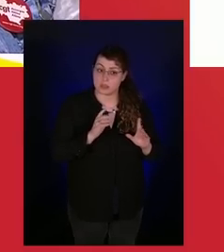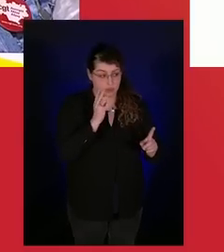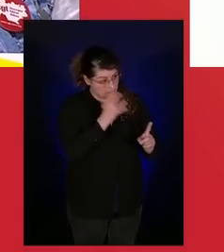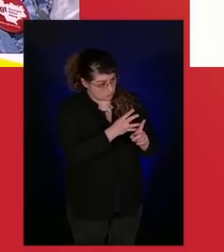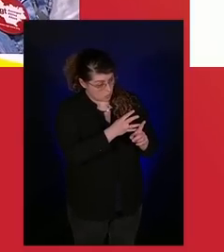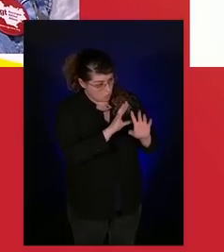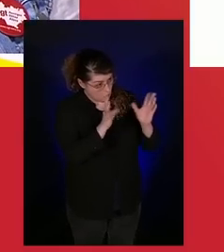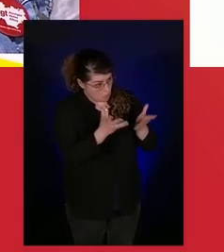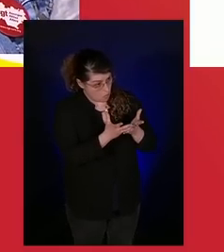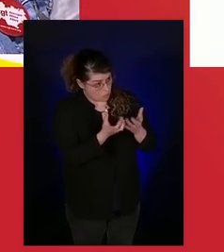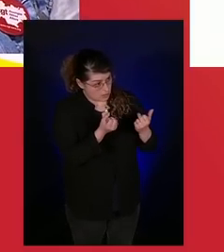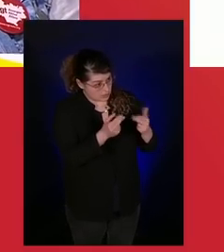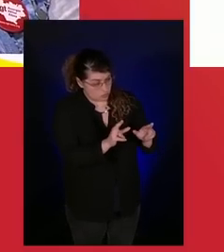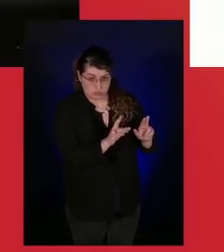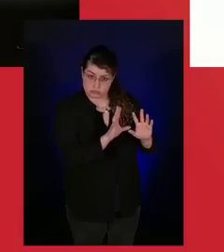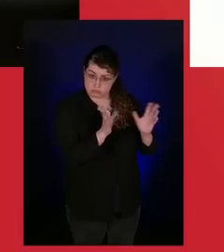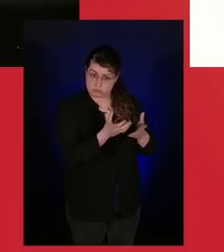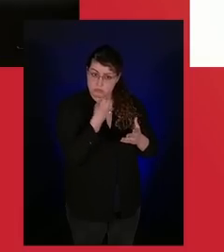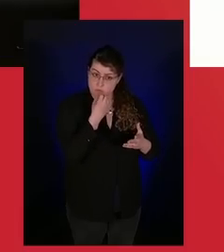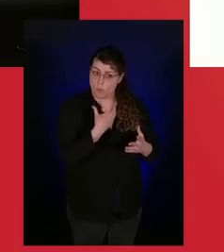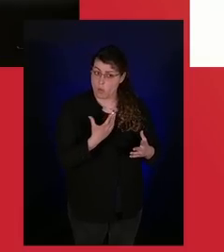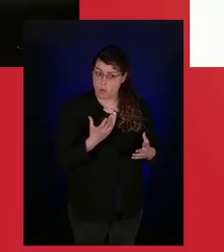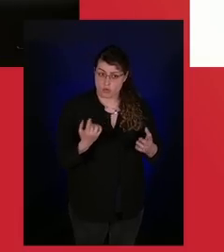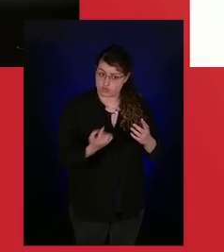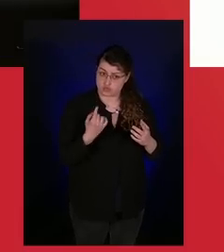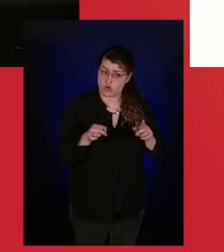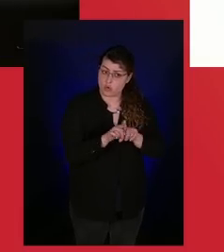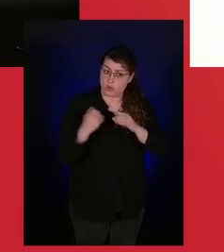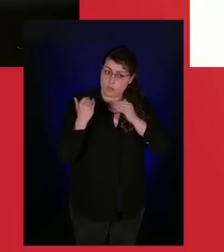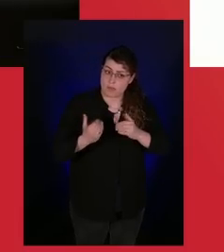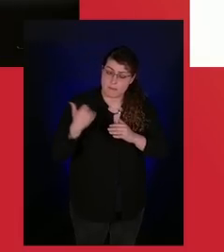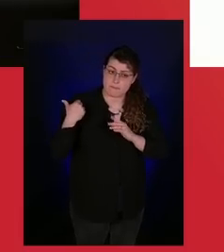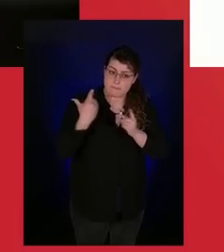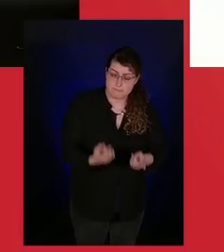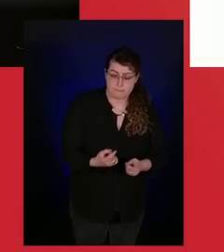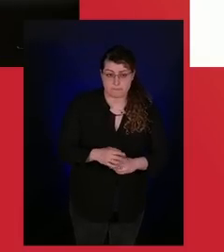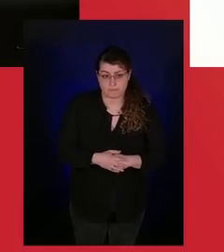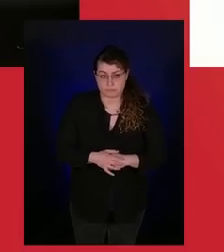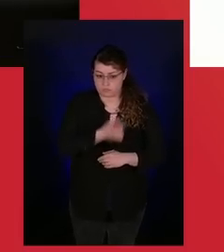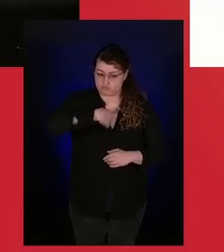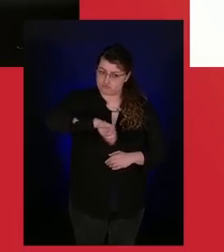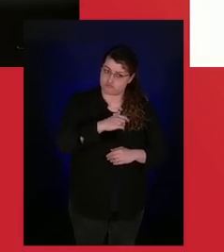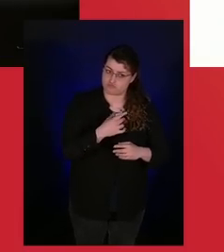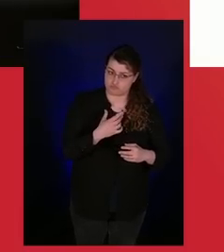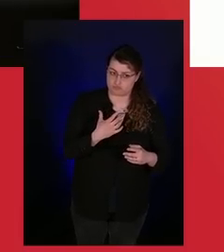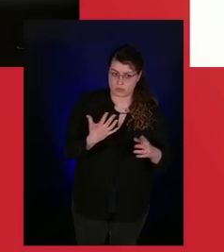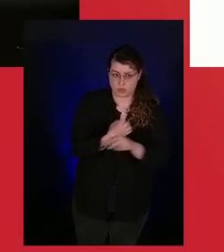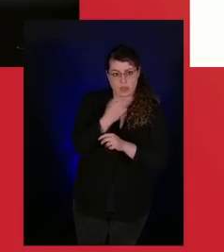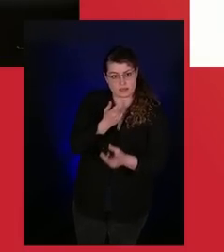consistance. Le comité a su s'adapter, faire évoluer son